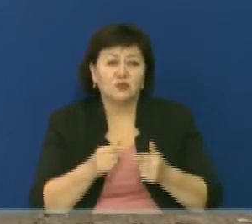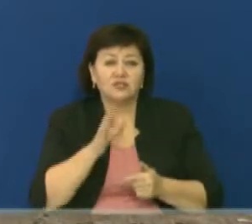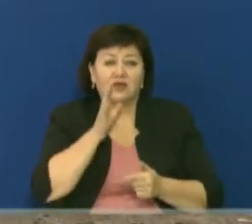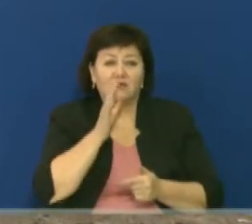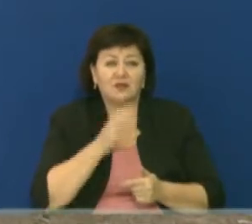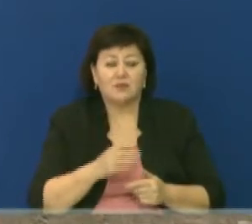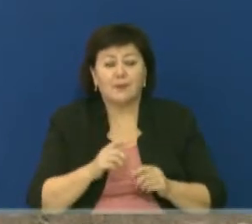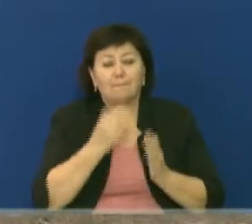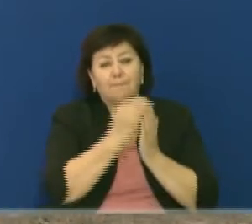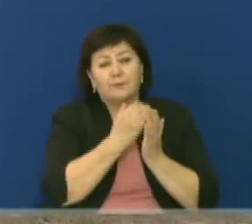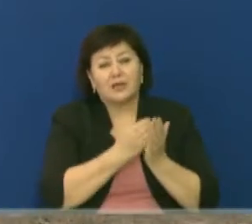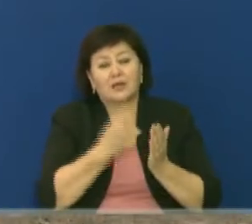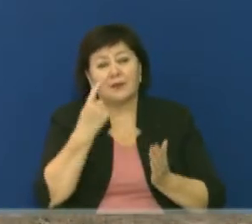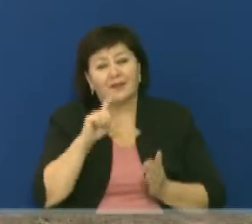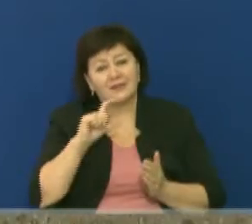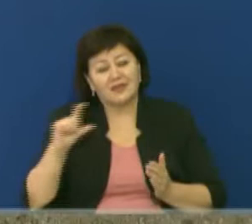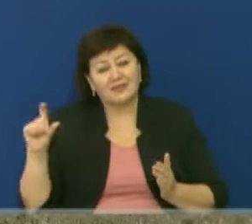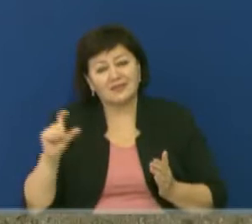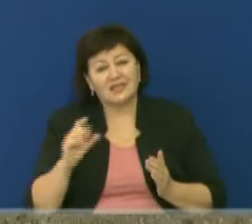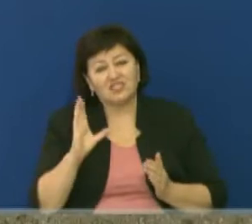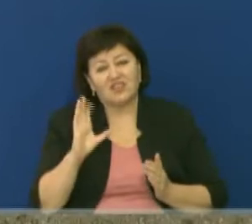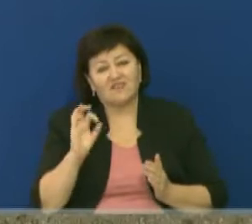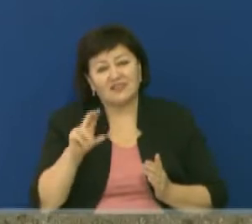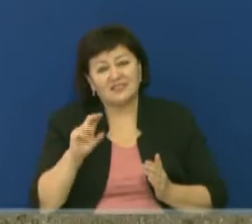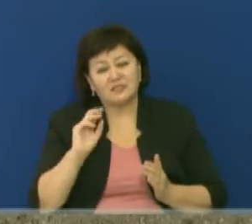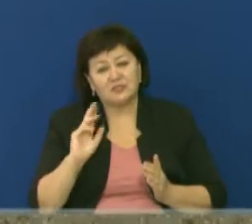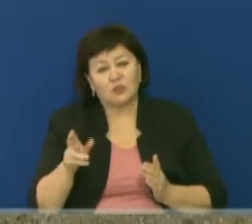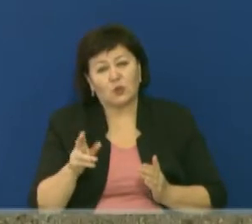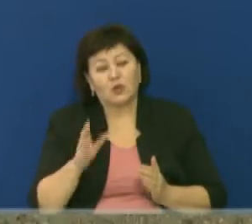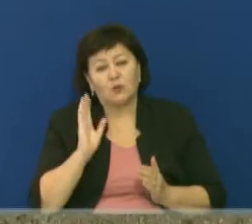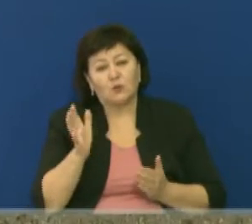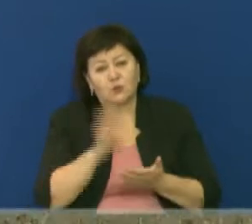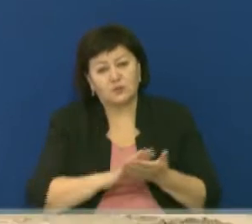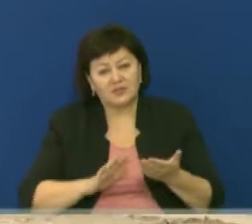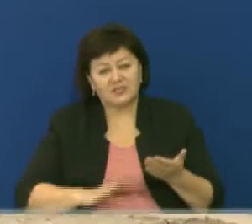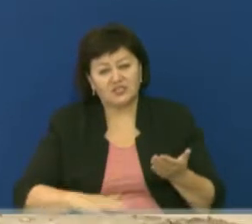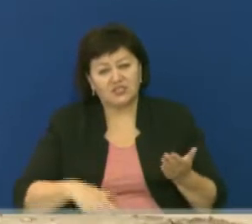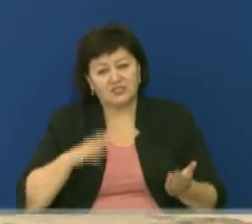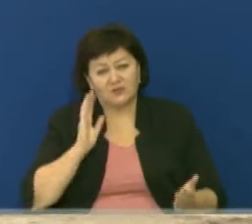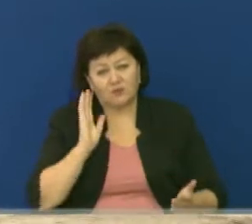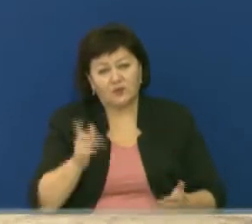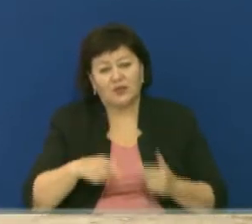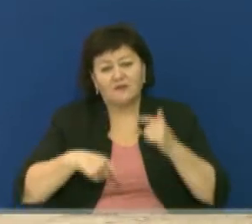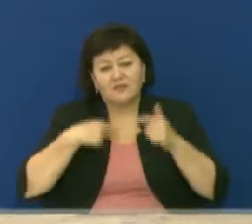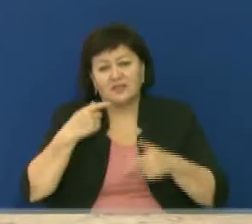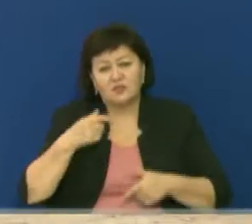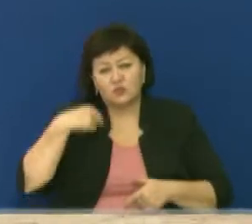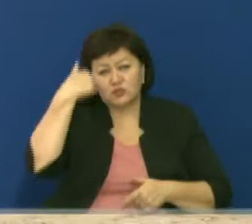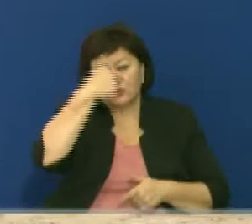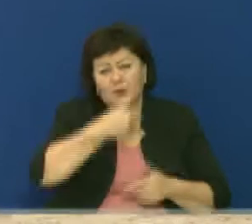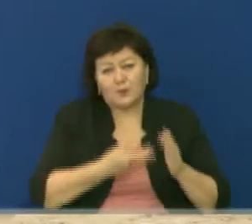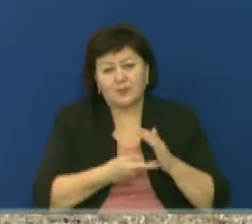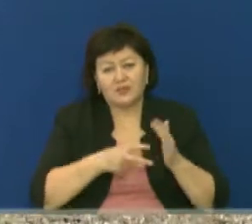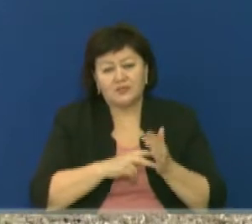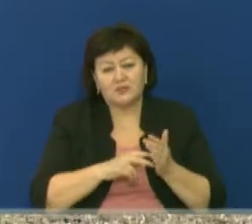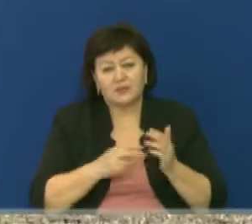Программа «Одноэтажный Восток», инициированная акимом области, будет продолжена и в дальнейшем. В следующем году в городе Аягос